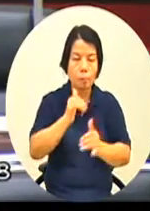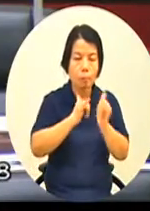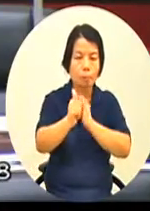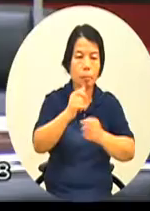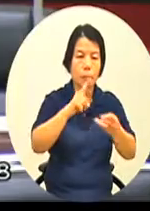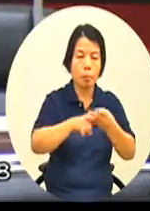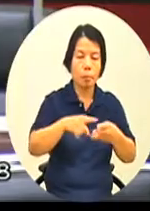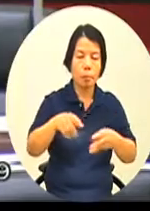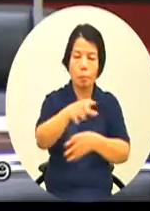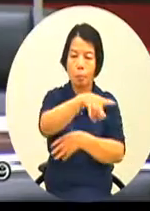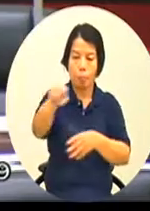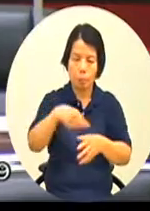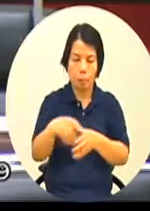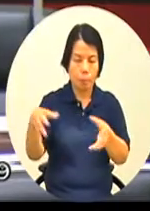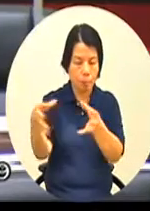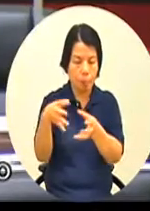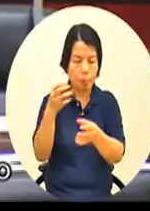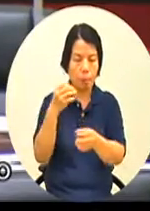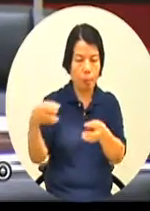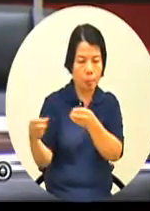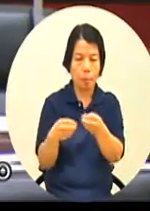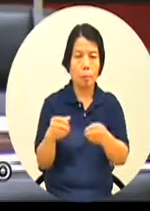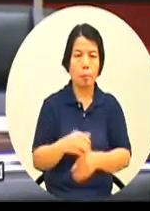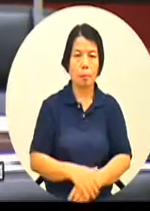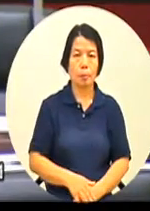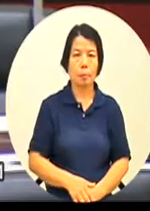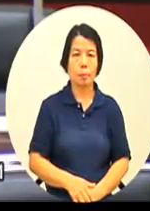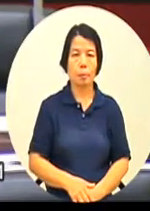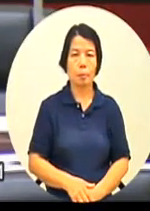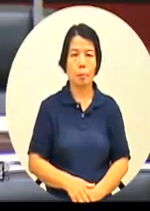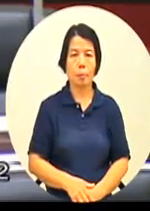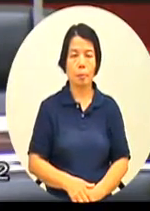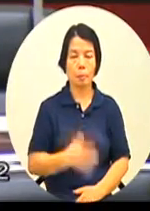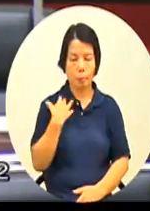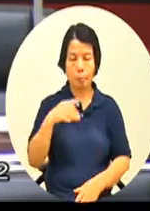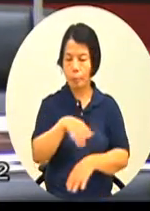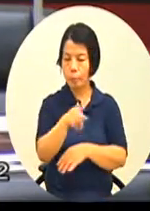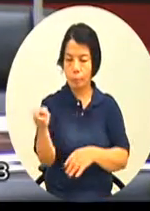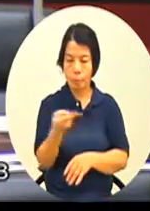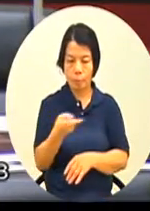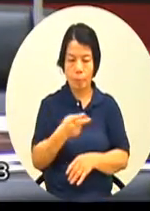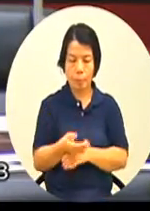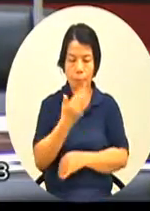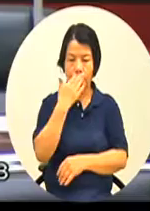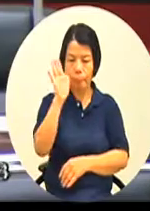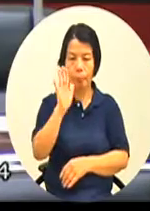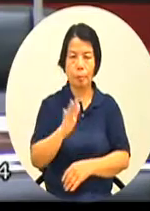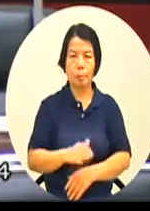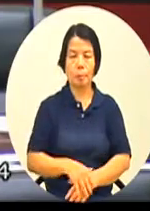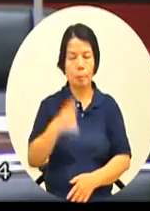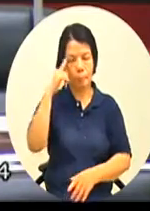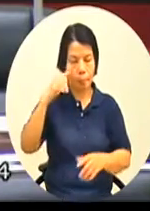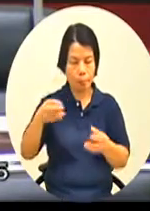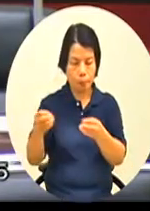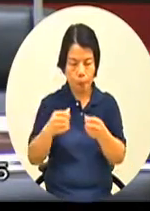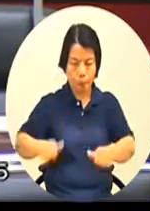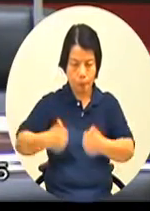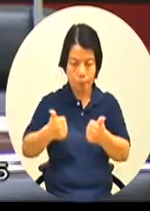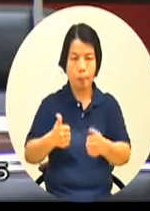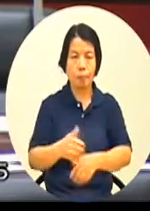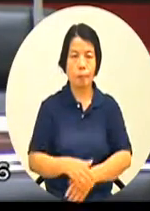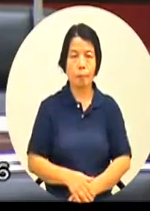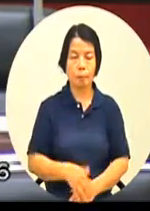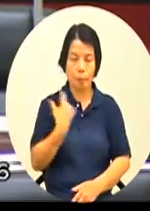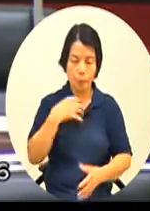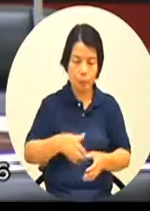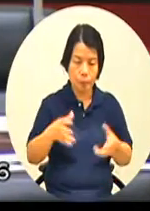下来谈，啊，可以达到双赢，一样也可以盖图书馆。啊、一样也可